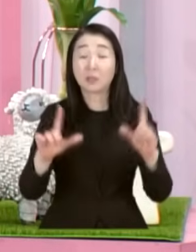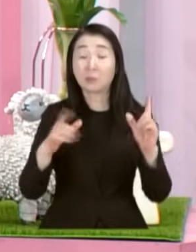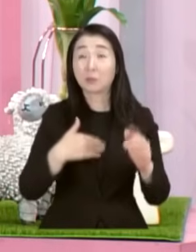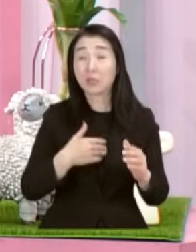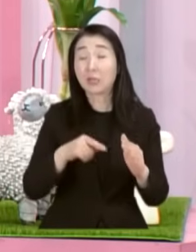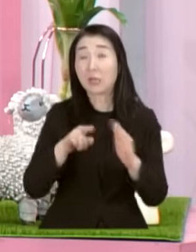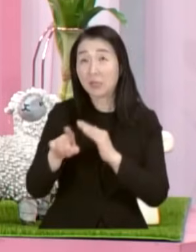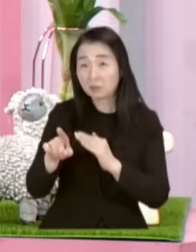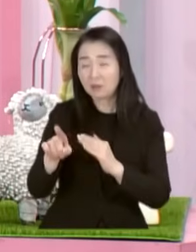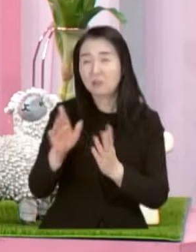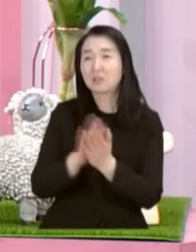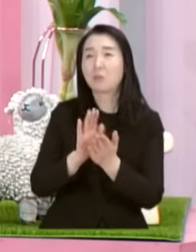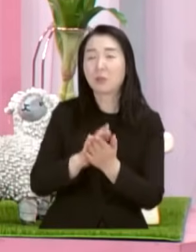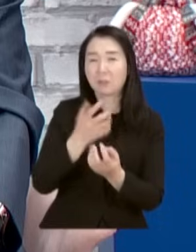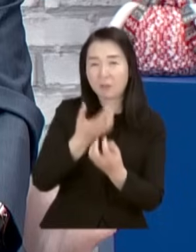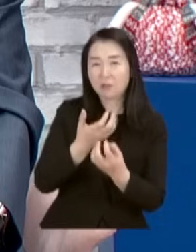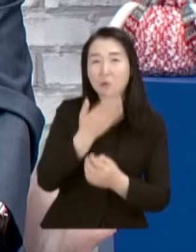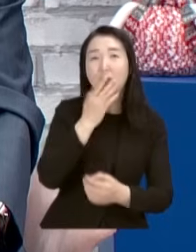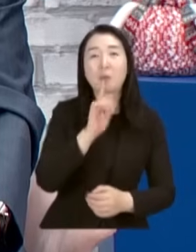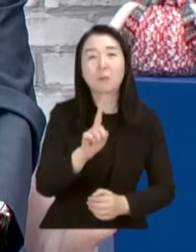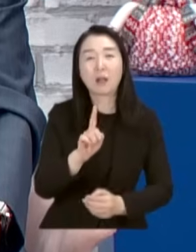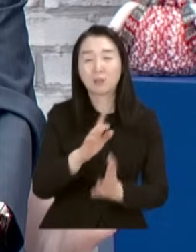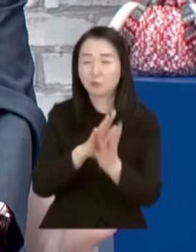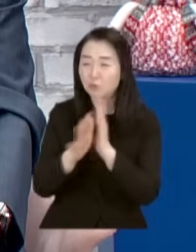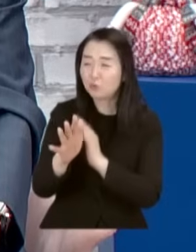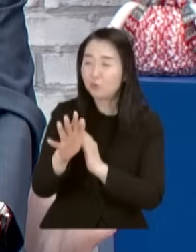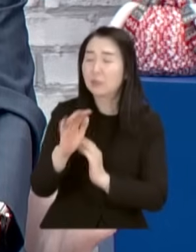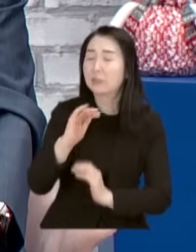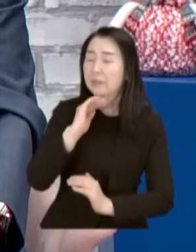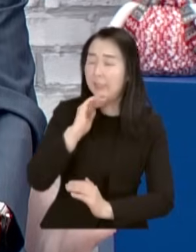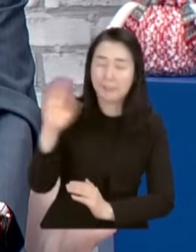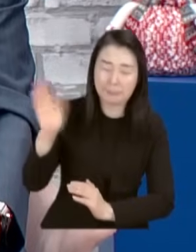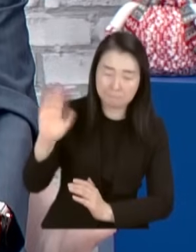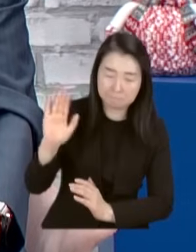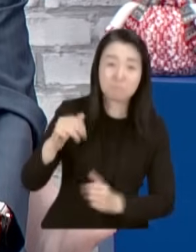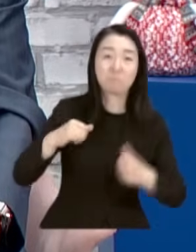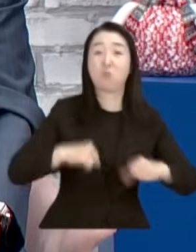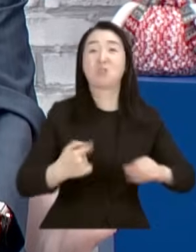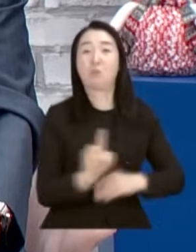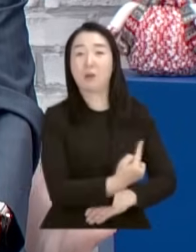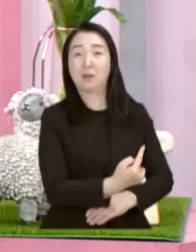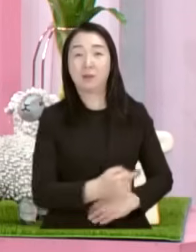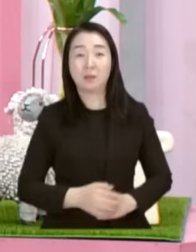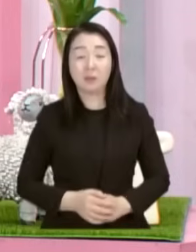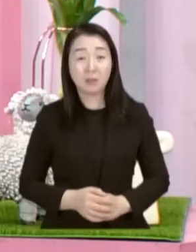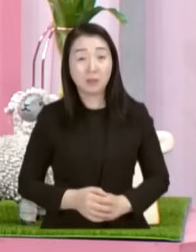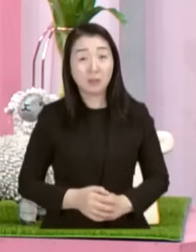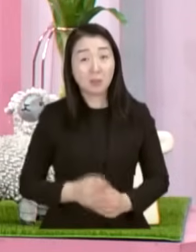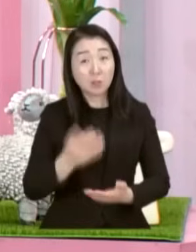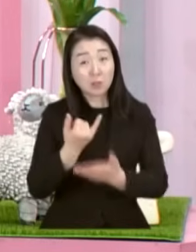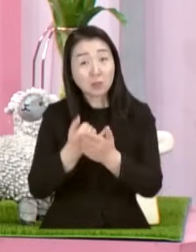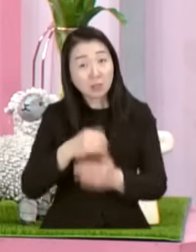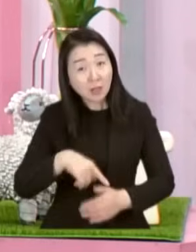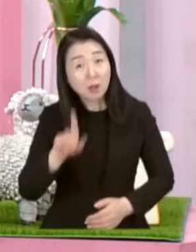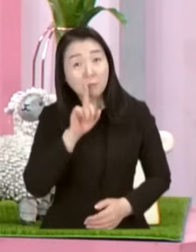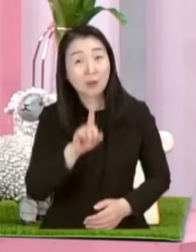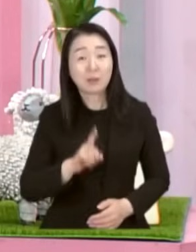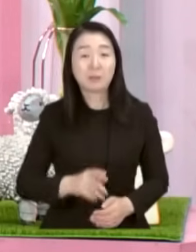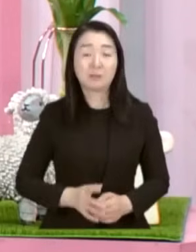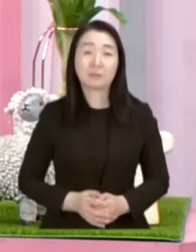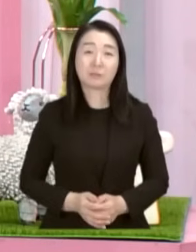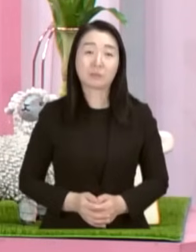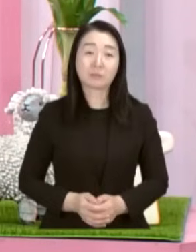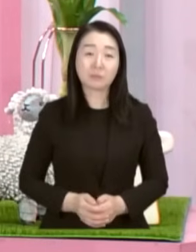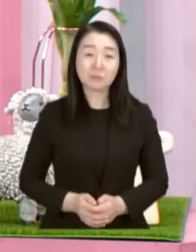그날도 내가 와서 내 손으로 해먹었다. 거기 줄 서셨다가 빠져나오셨구나. 거기 가.